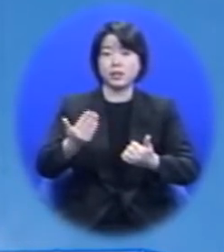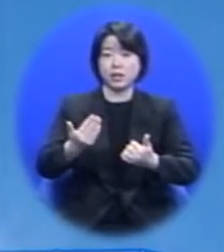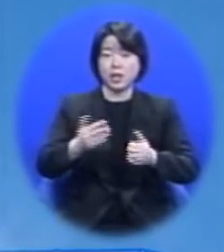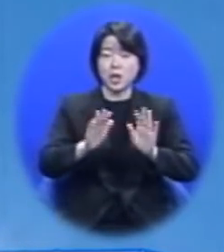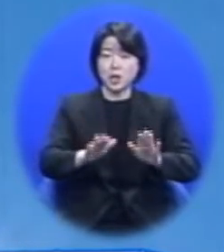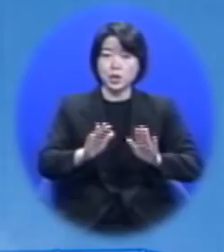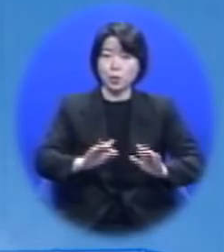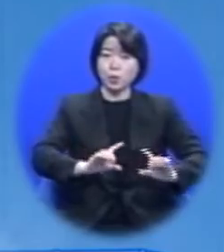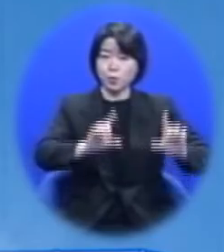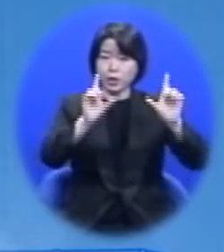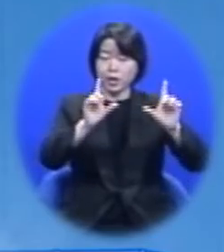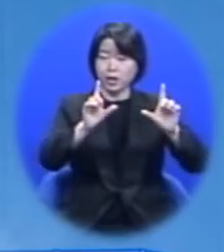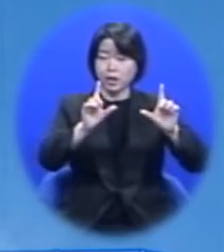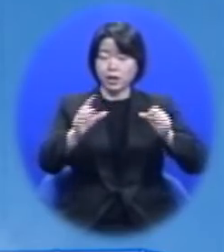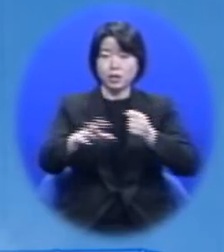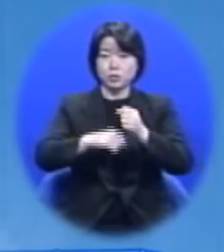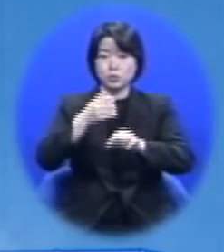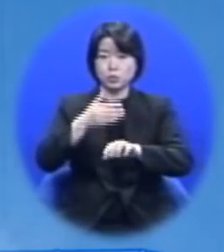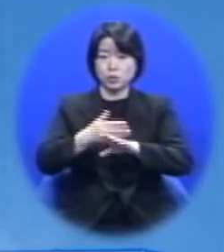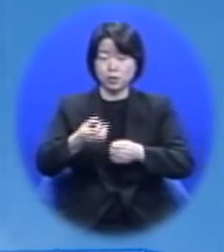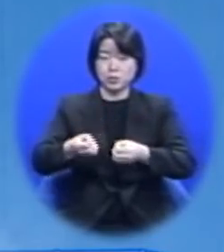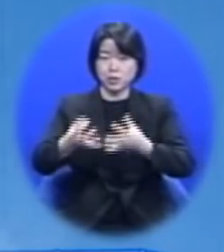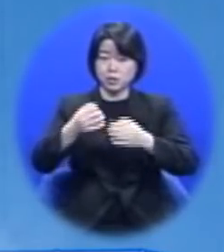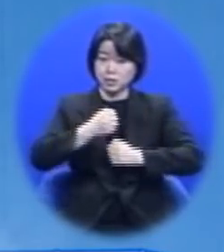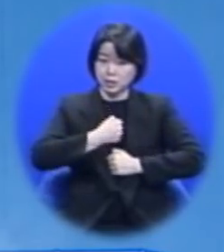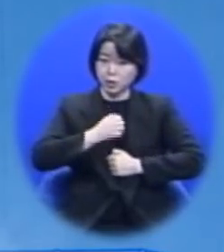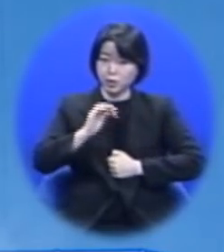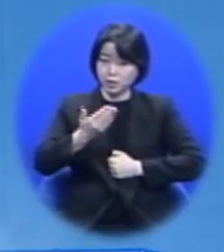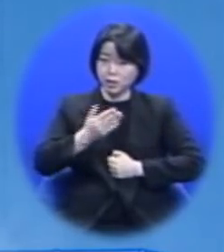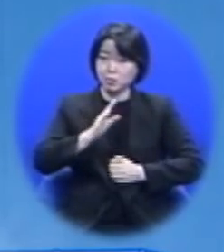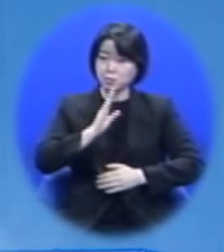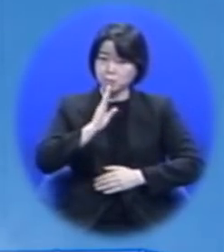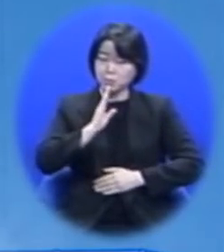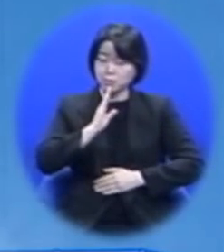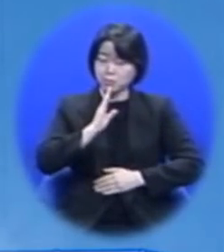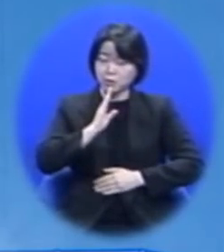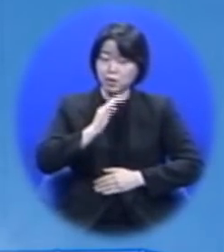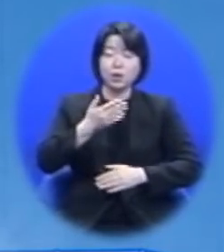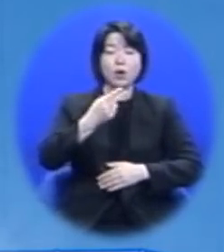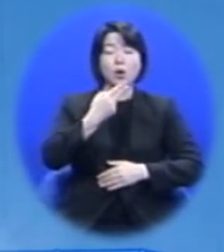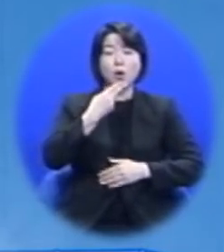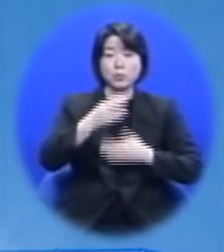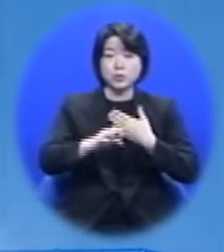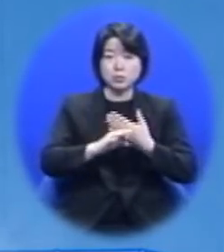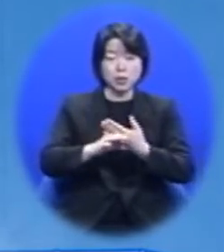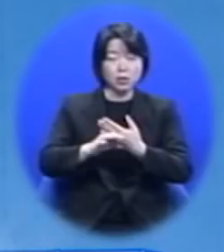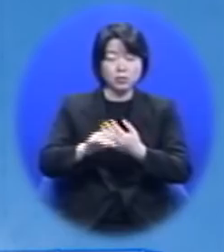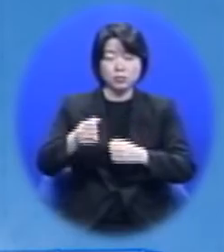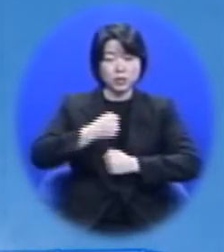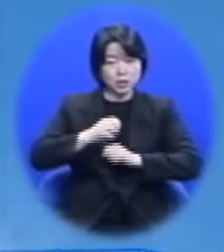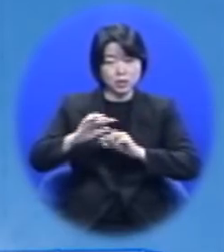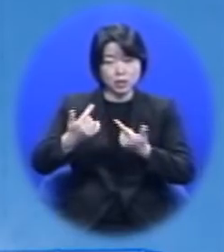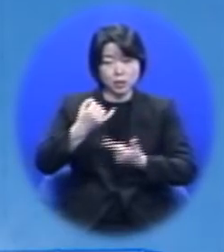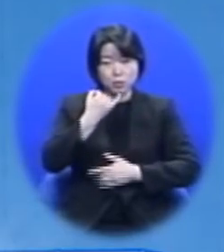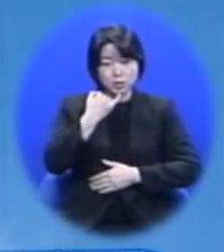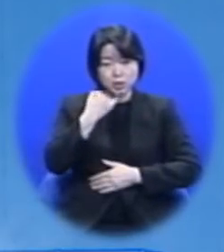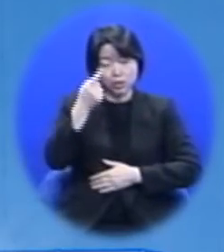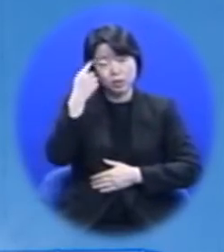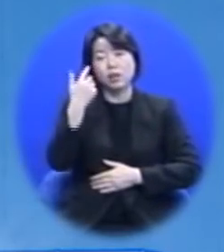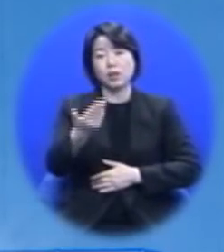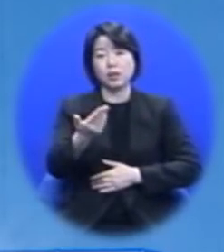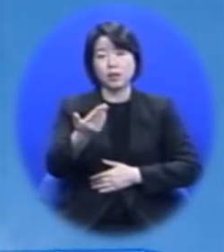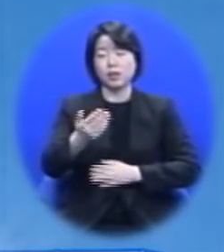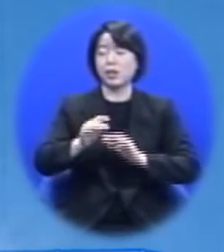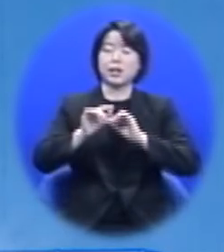추수감사주의를 지켜야 돼요, 말아야 돼요. 풍성한 열매가 있으면 지키는 거고 없으면 안 지키는 거죠.